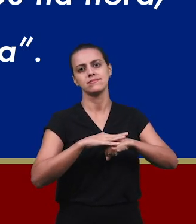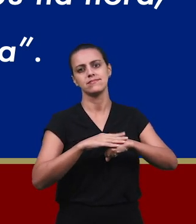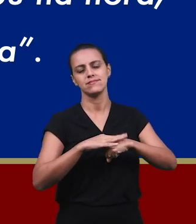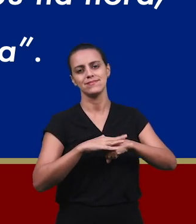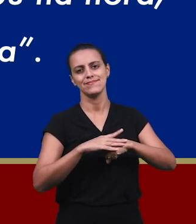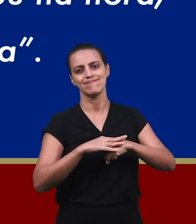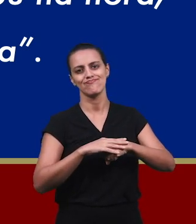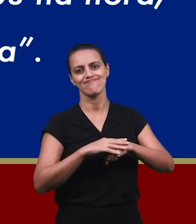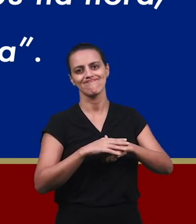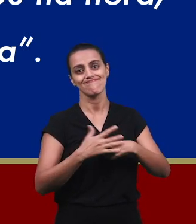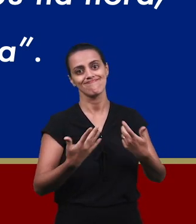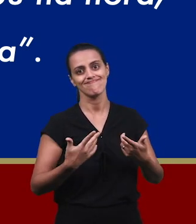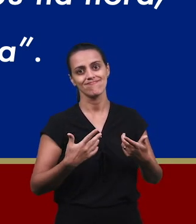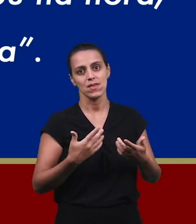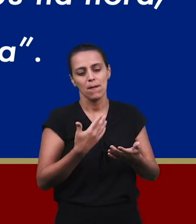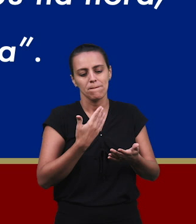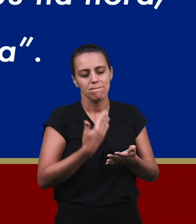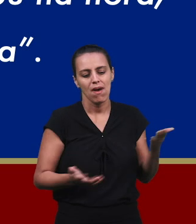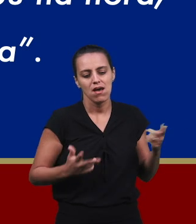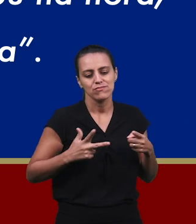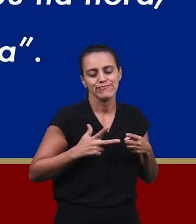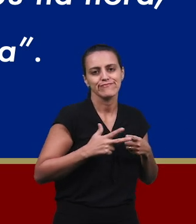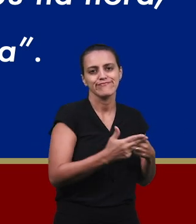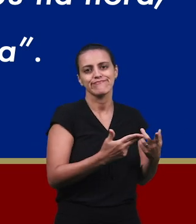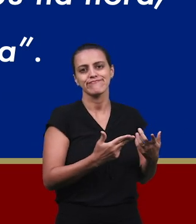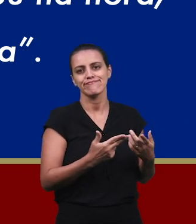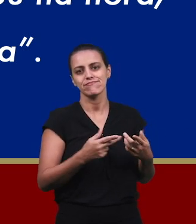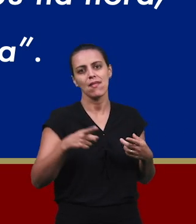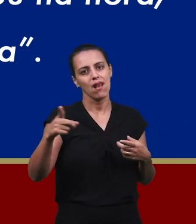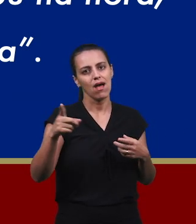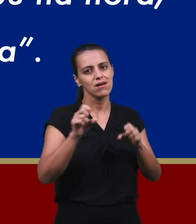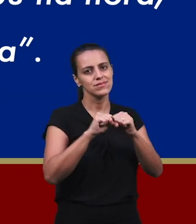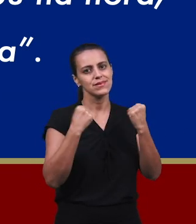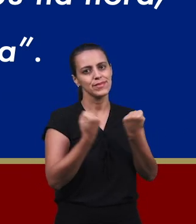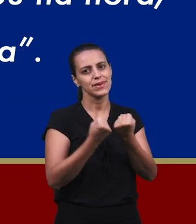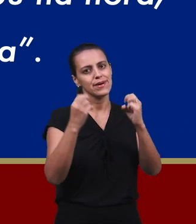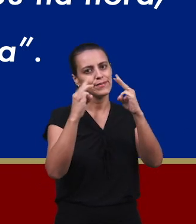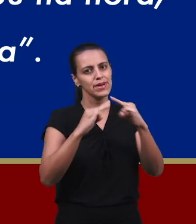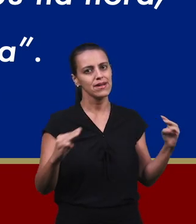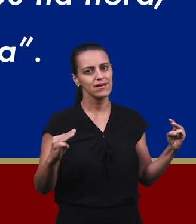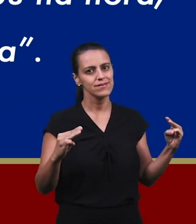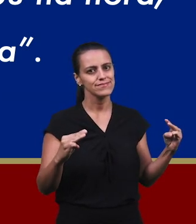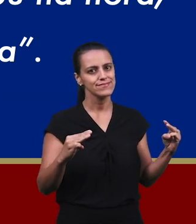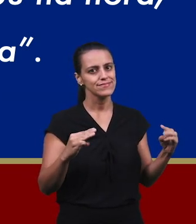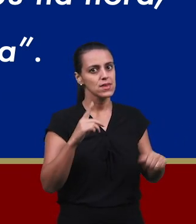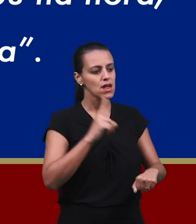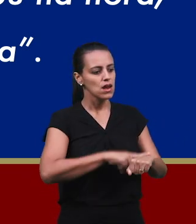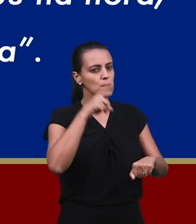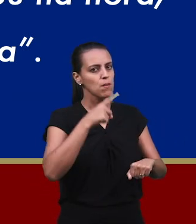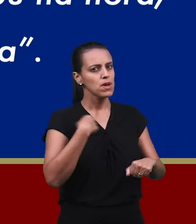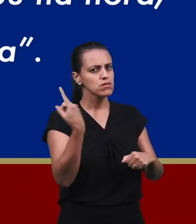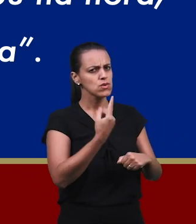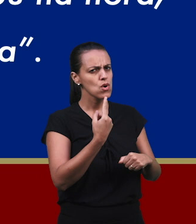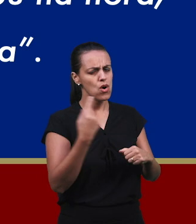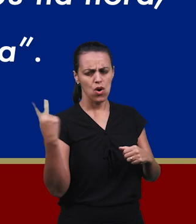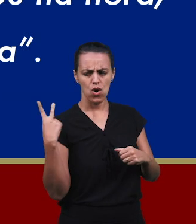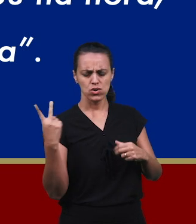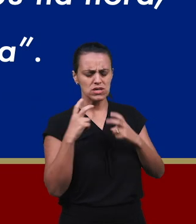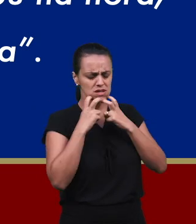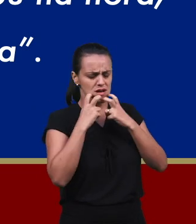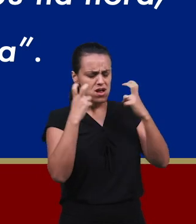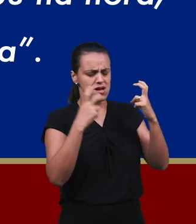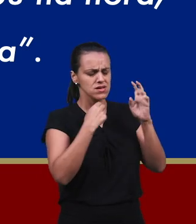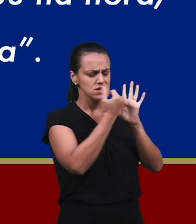nous empêcherait d'aller au séminaire, au Manaïm. À ce moment, nous avons prié par le sang de